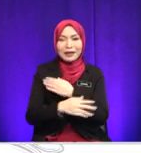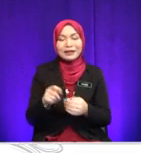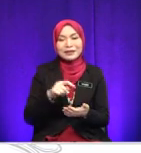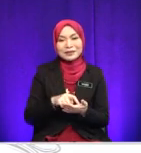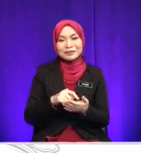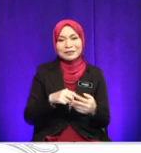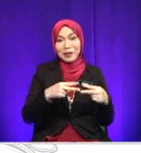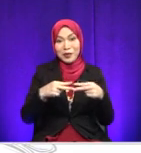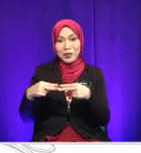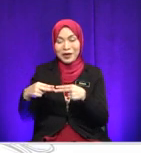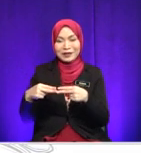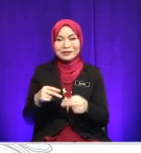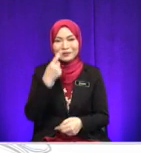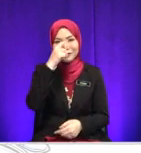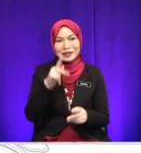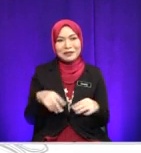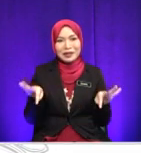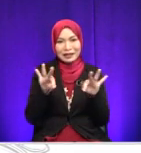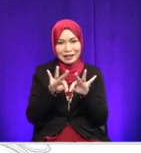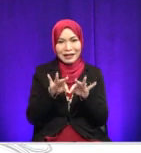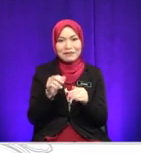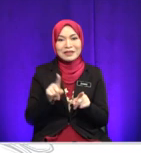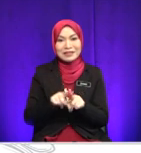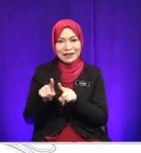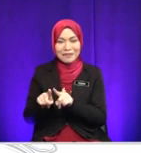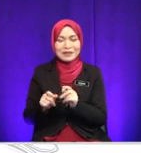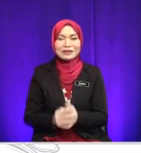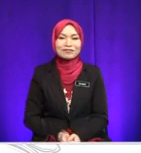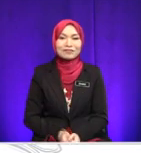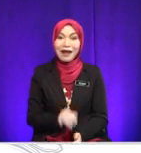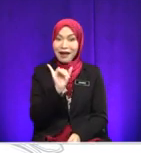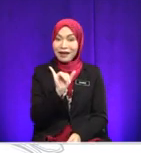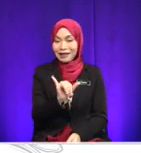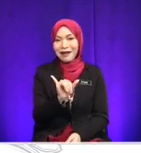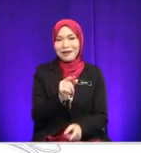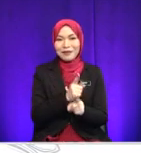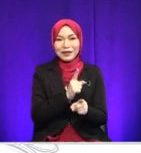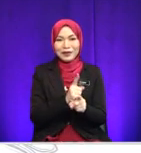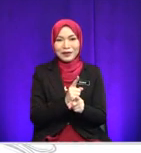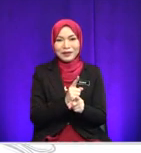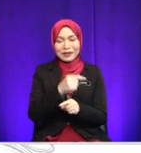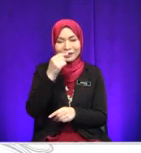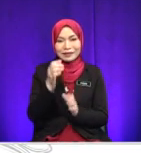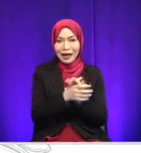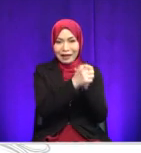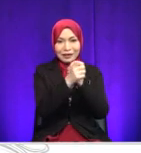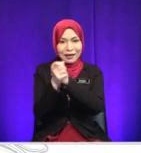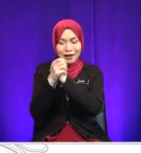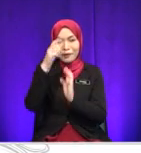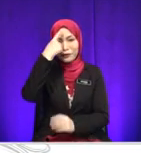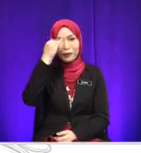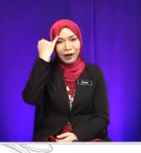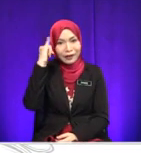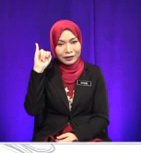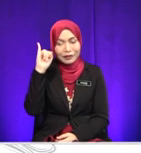saja, Cikgu. Okey, baik. Daripada bahan yang dibaca, tahniah Danish kerana banyak idea ataupun perkara yang dipelajari